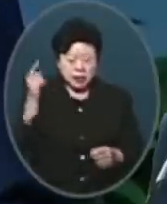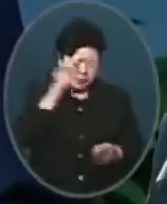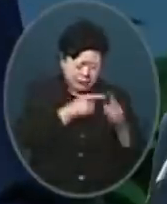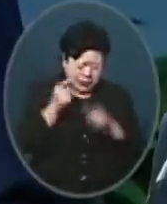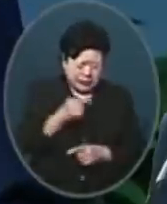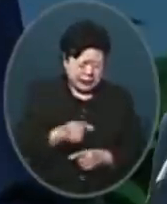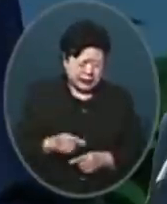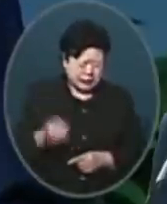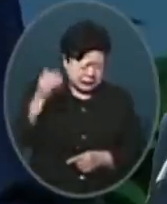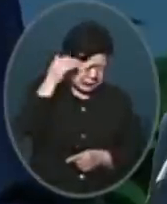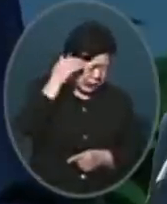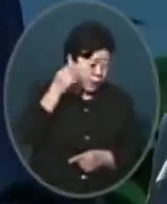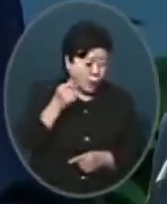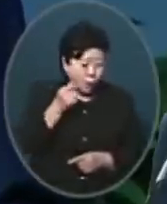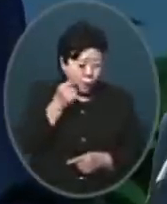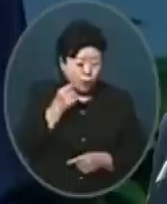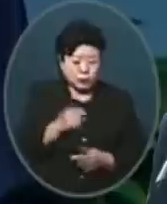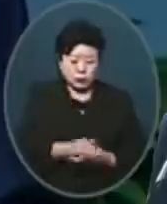결단코 없으리라.